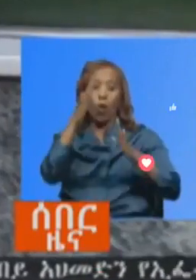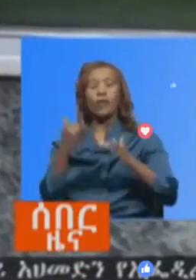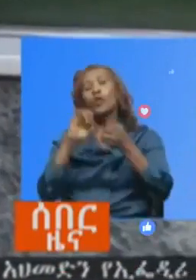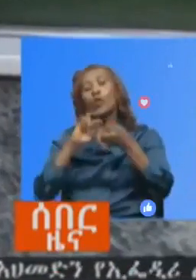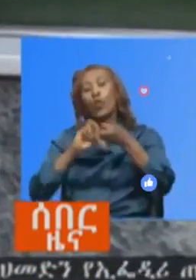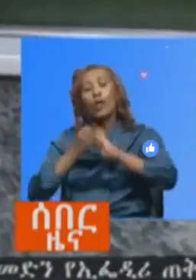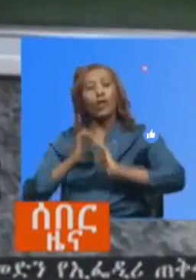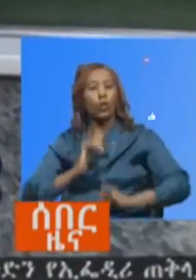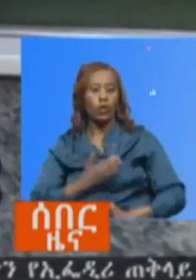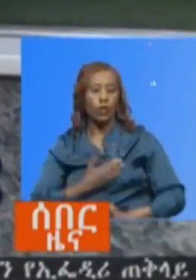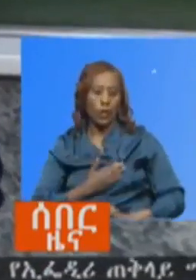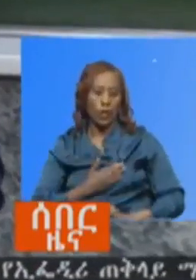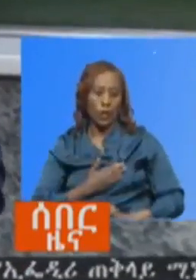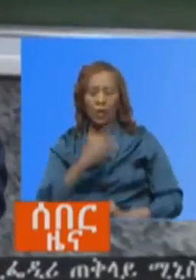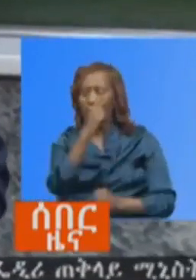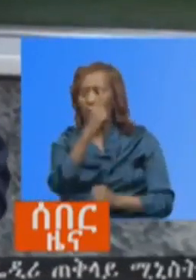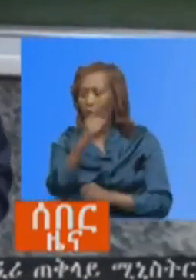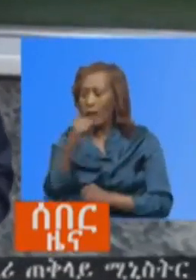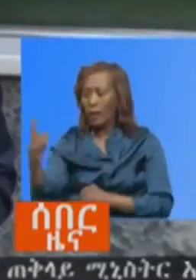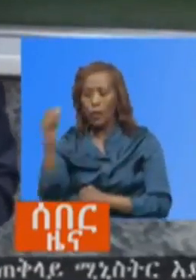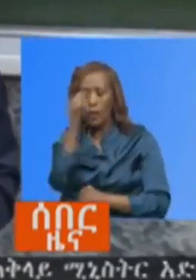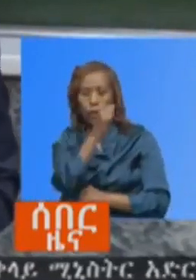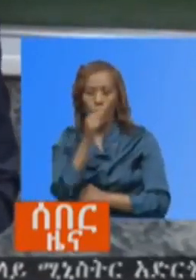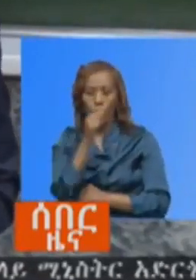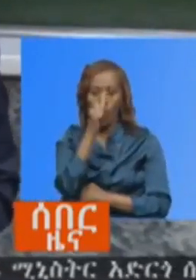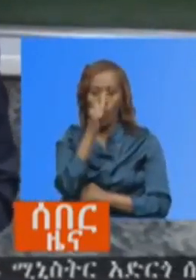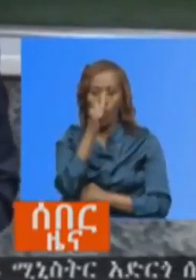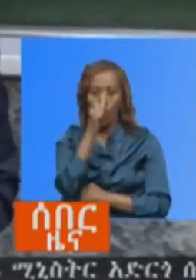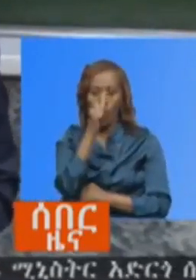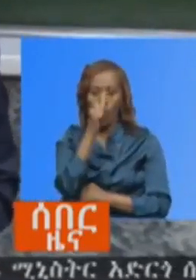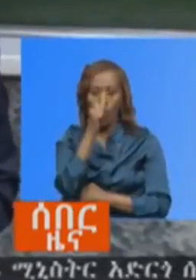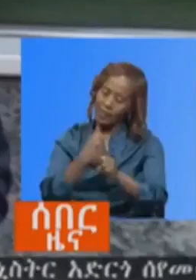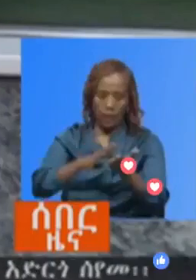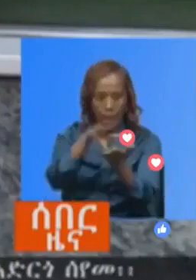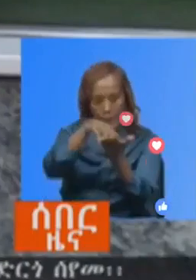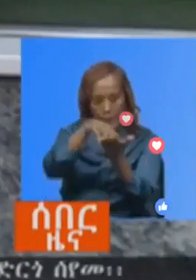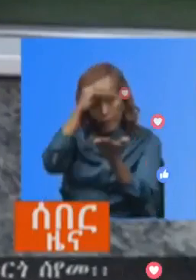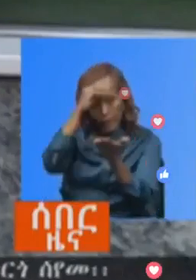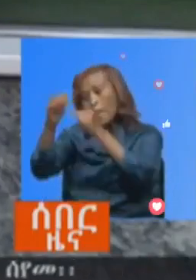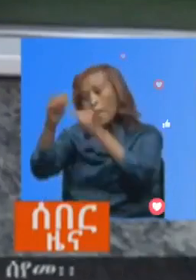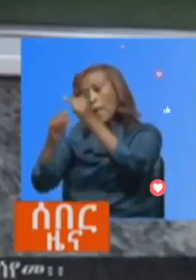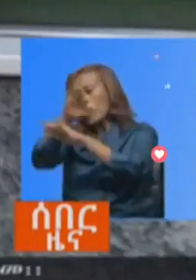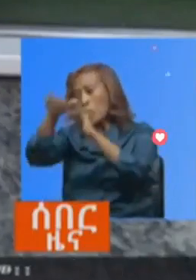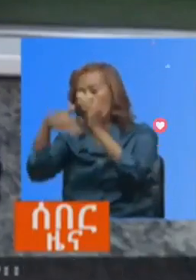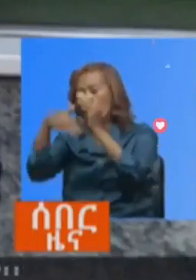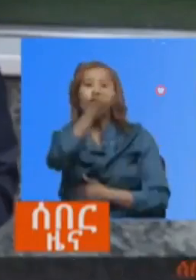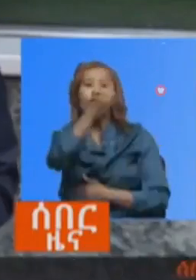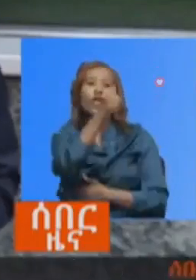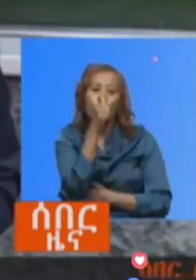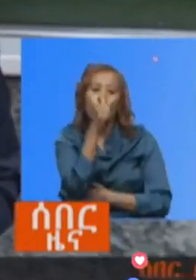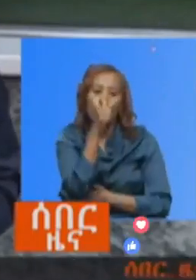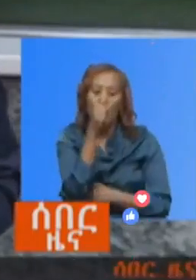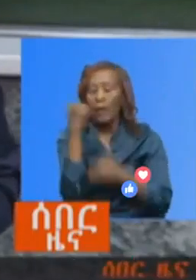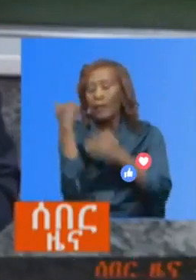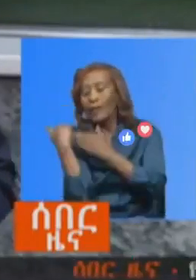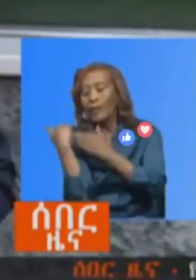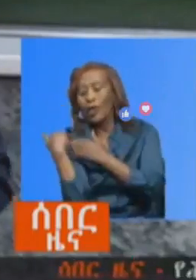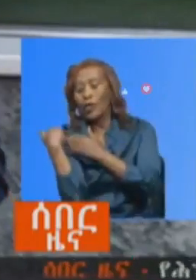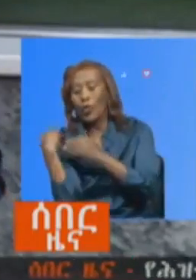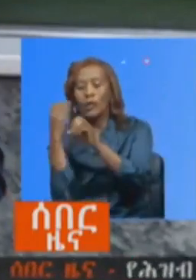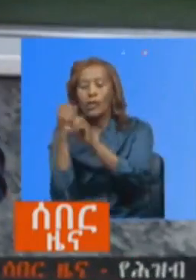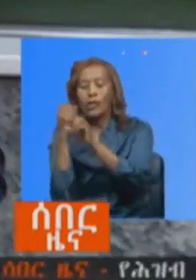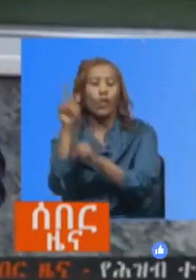ወገኖቼ፣ እያንዳንዱ ኢትዮጵያዊ ለስራም ሆነ ለትምህርት በሄደበት ሁሉ ኢትዮጵያን ተሸክሟት